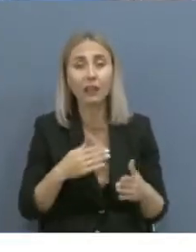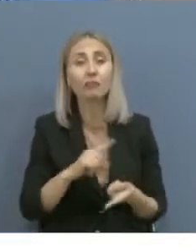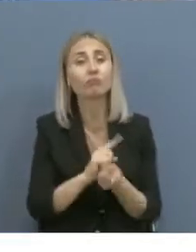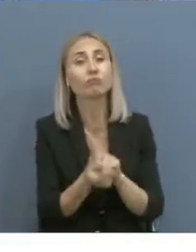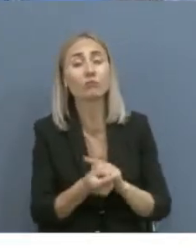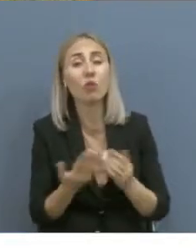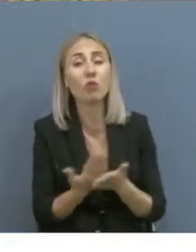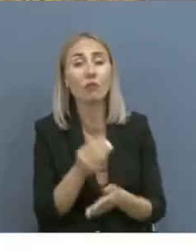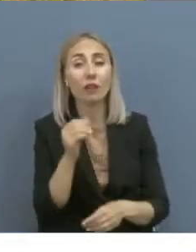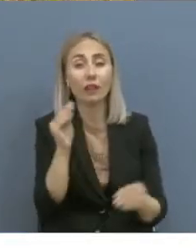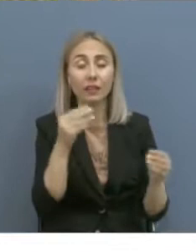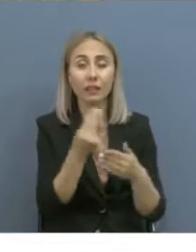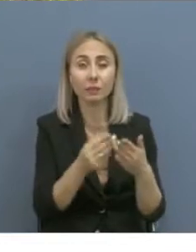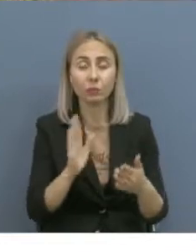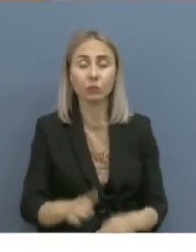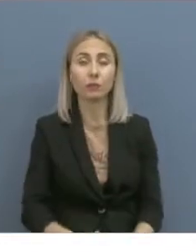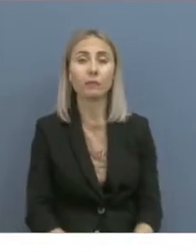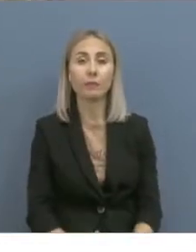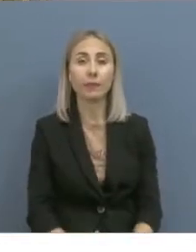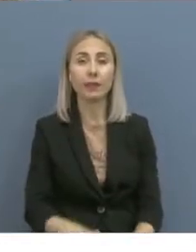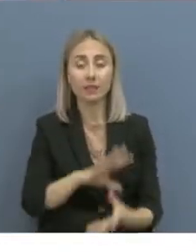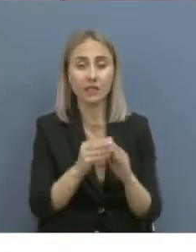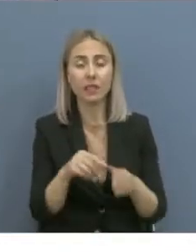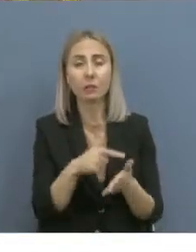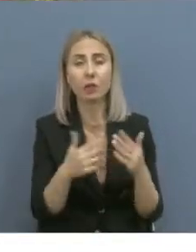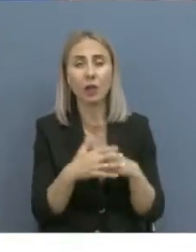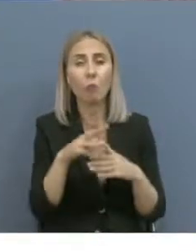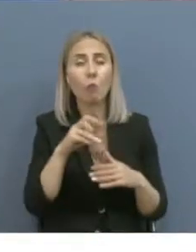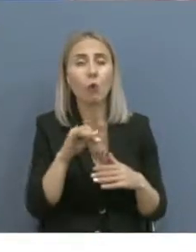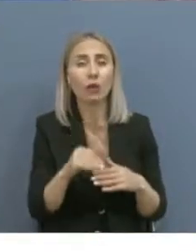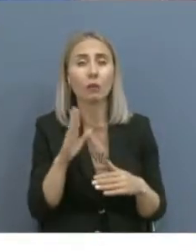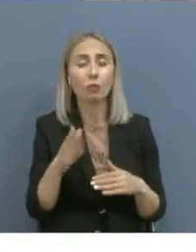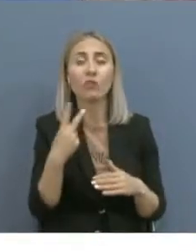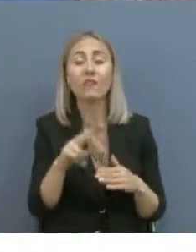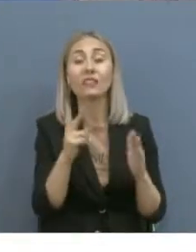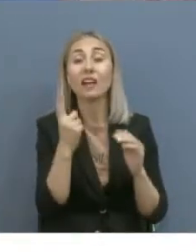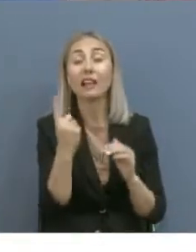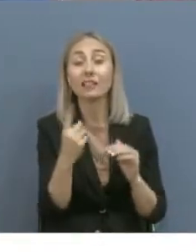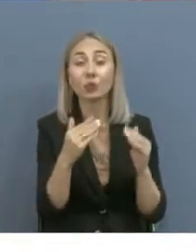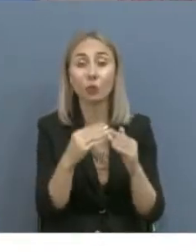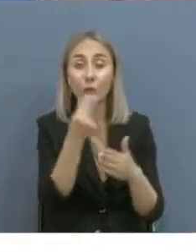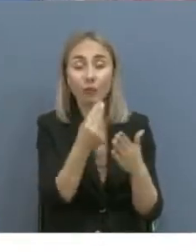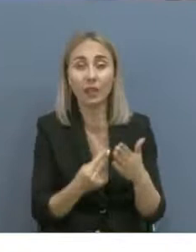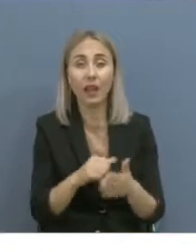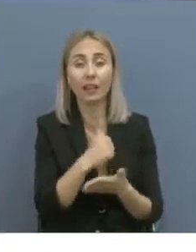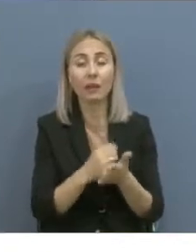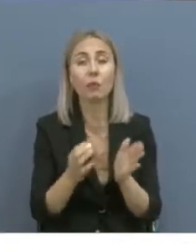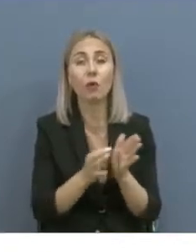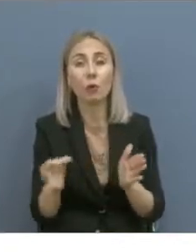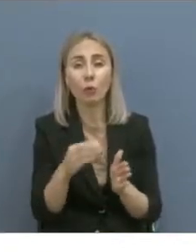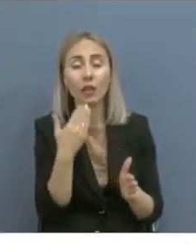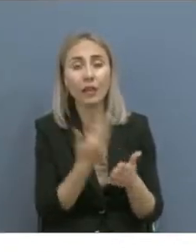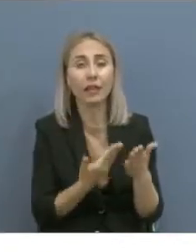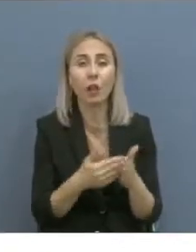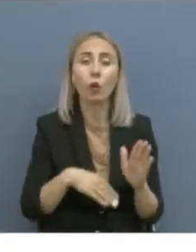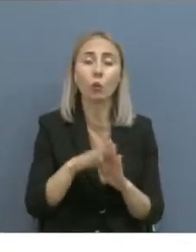тура келеді. Көкшетау қаласында 21 көркем туынды пайда болмақша. Облыс әкімі көрікті көкшенің әсем табиғатын, өзен көлдерін портрет